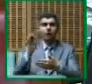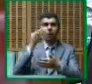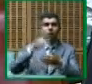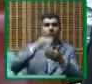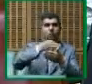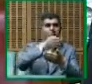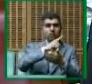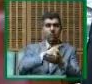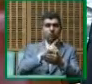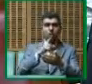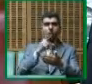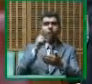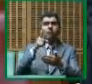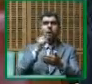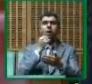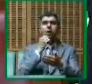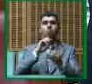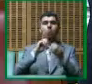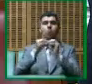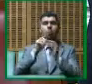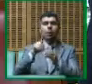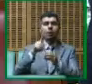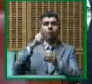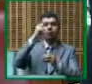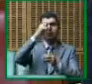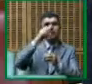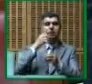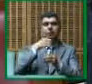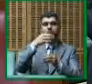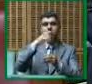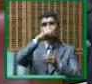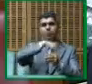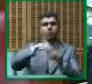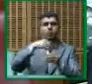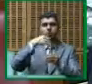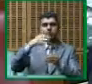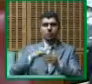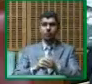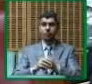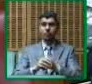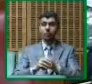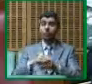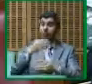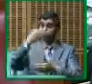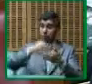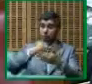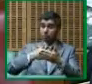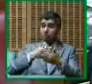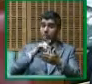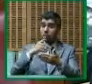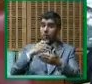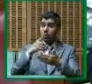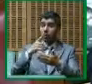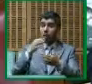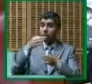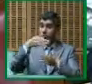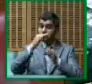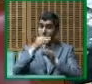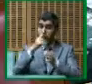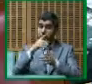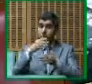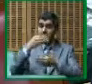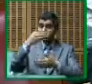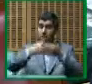مطلقة، وذلك اعتبارا لعدة عوامل داخلية وخارجية. فاستنادا إلى